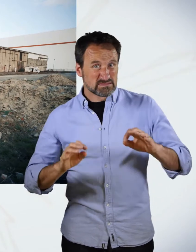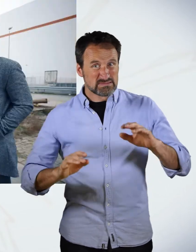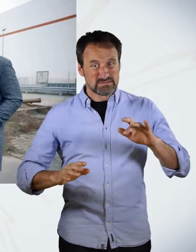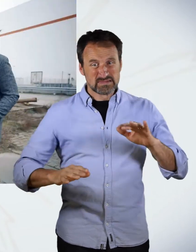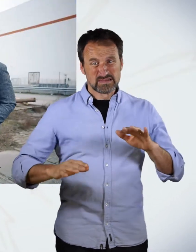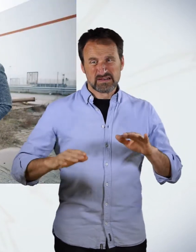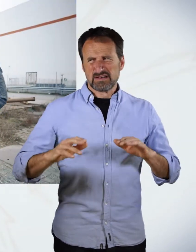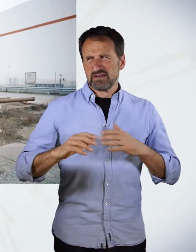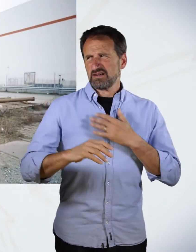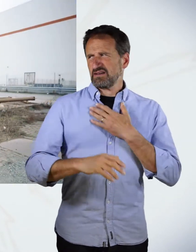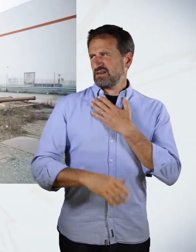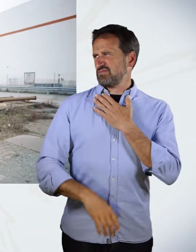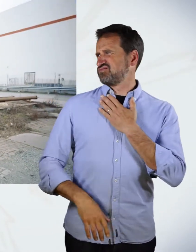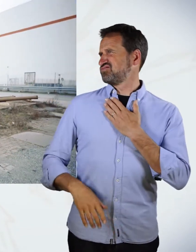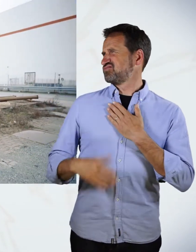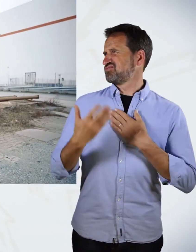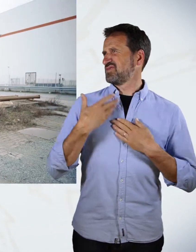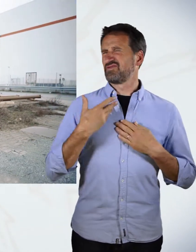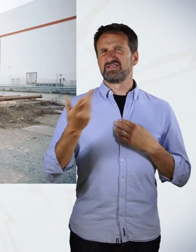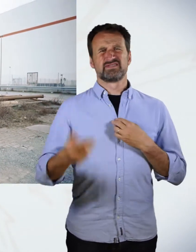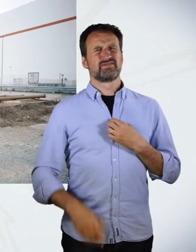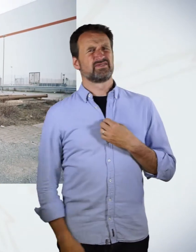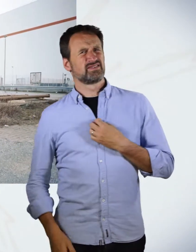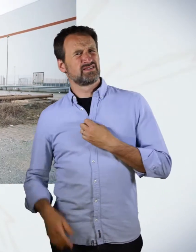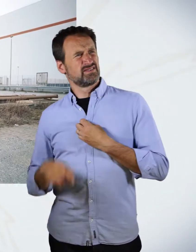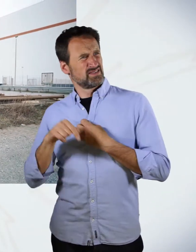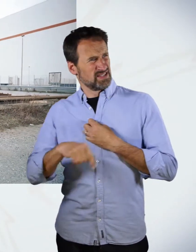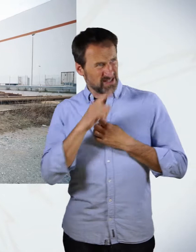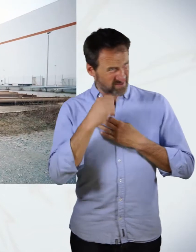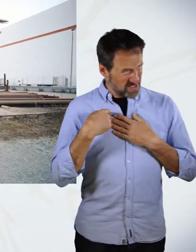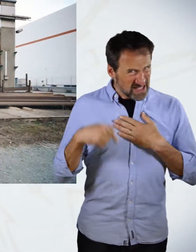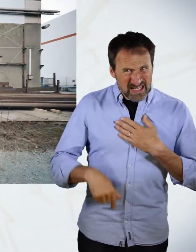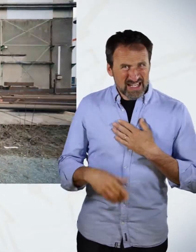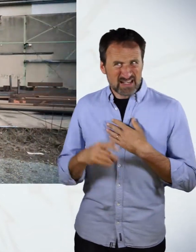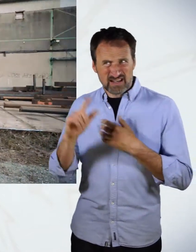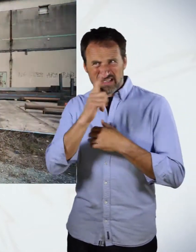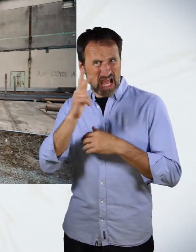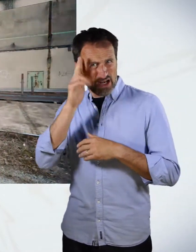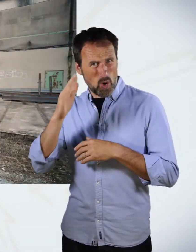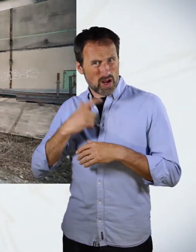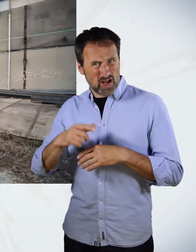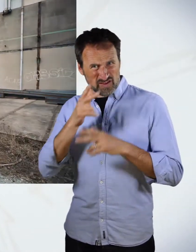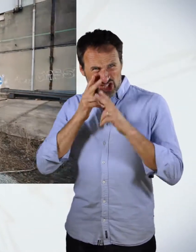Leute, was habt ihr denn schon wieder vor mit mir? Hier hört mich keiner schreien, deswegen bin ich hier, ne?